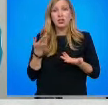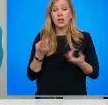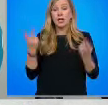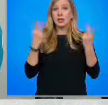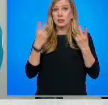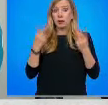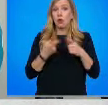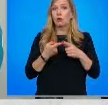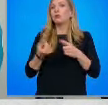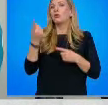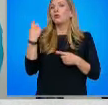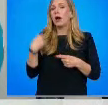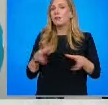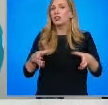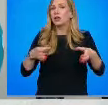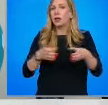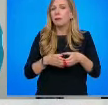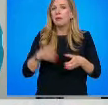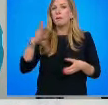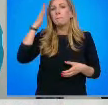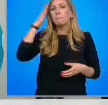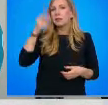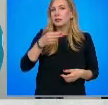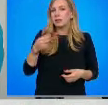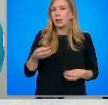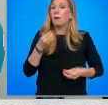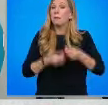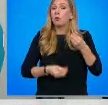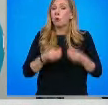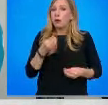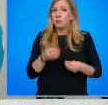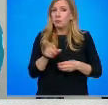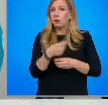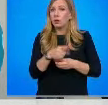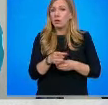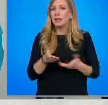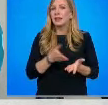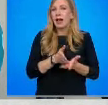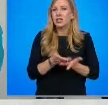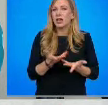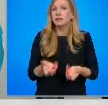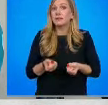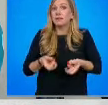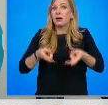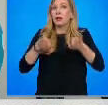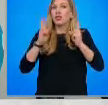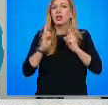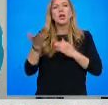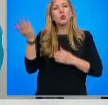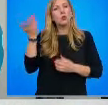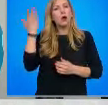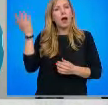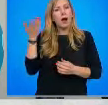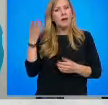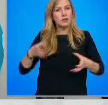на Министерството и от проблемите в управлението, най-вече в начина по който се вземаха решения в тогашния